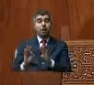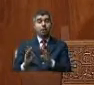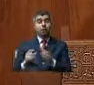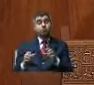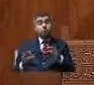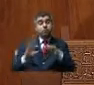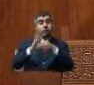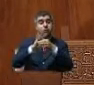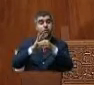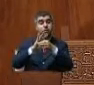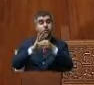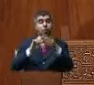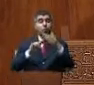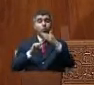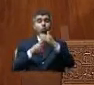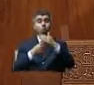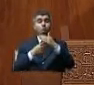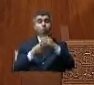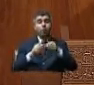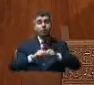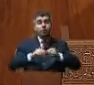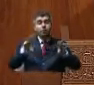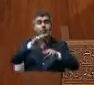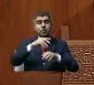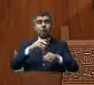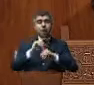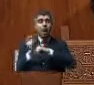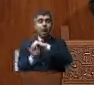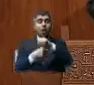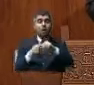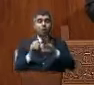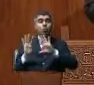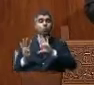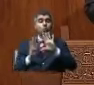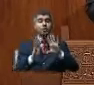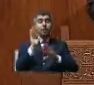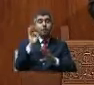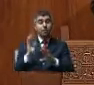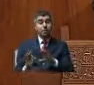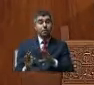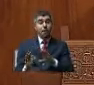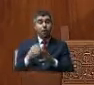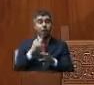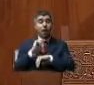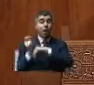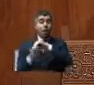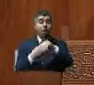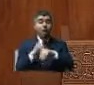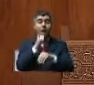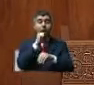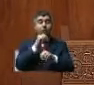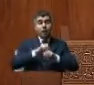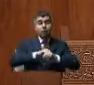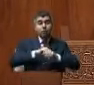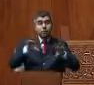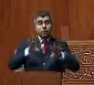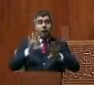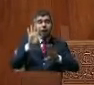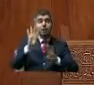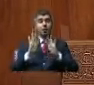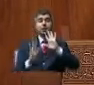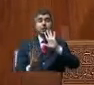بالشبكة الكهربائية 99%، وارتفعت نسبة ولوج الساكنة القروية إلى الماء الشروب